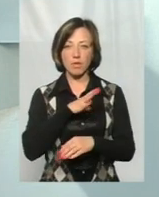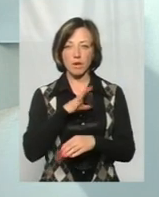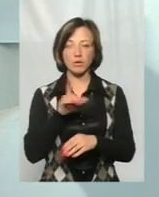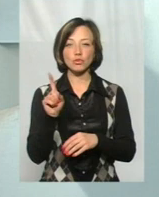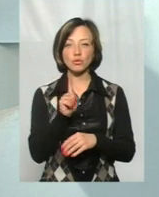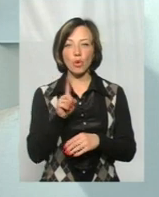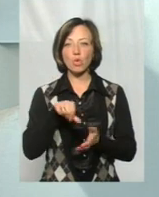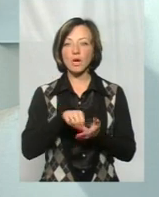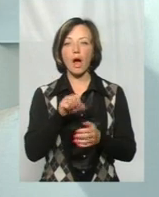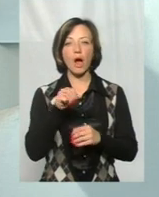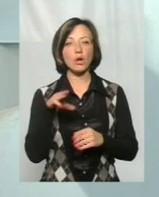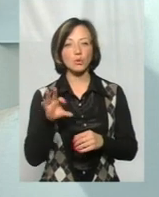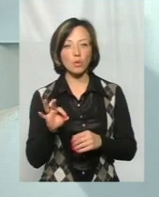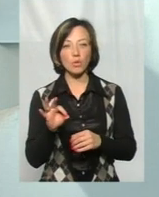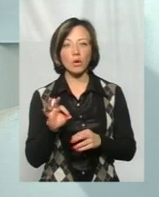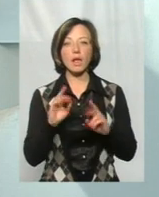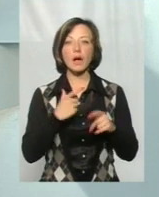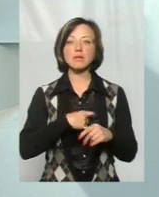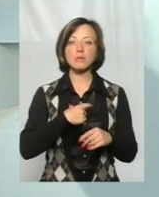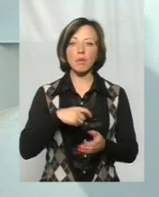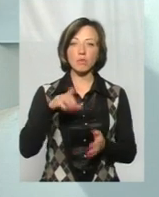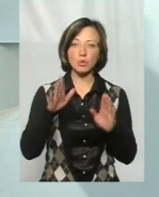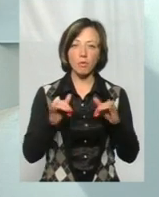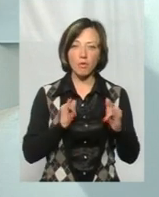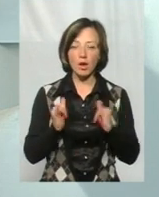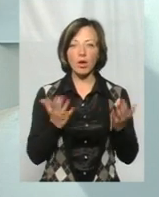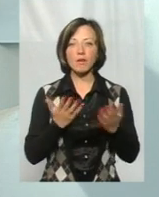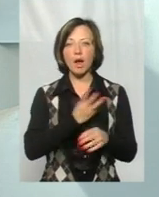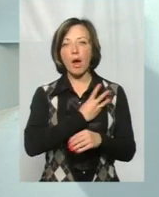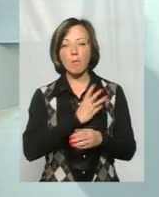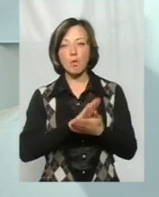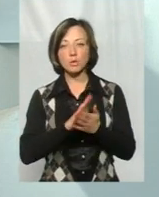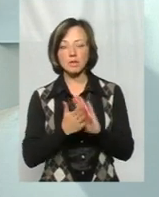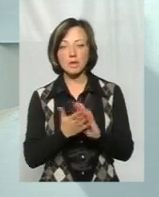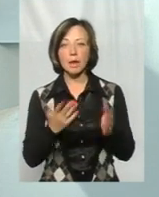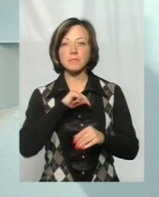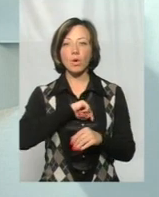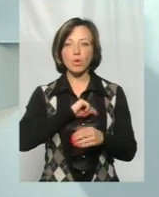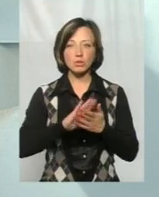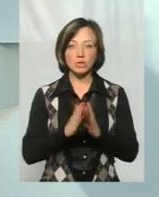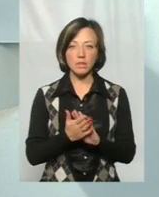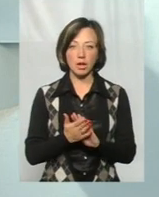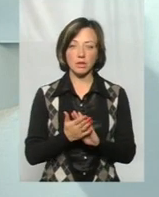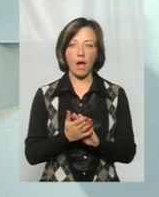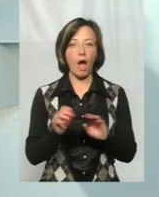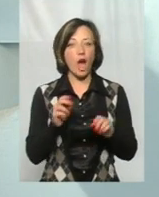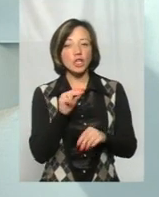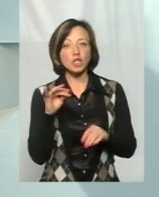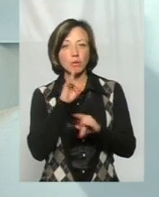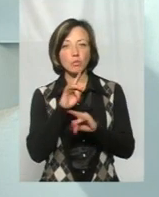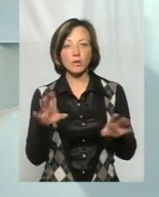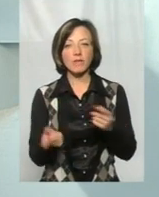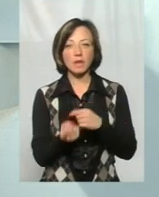формулюванням тим, що учасник АТО, як він буде себе поводити, а який в нього емоційний стан, який психологічний стан, а чи не буде